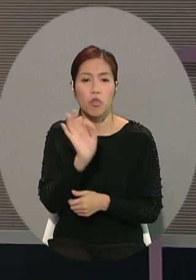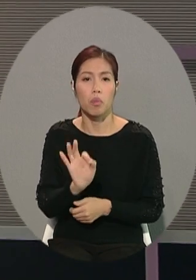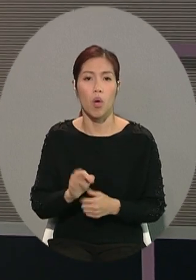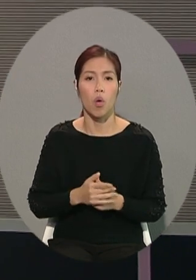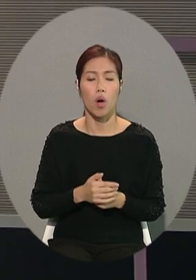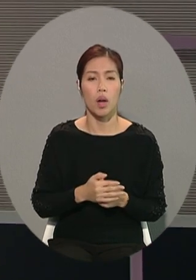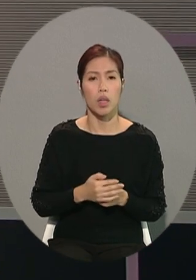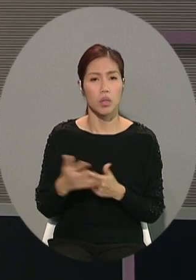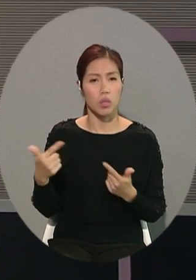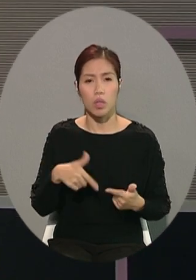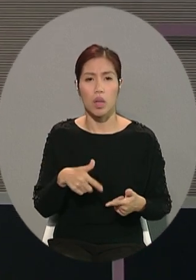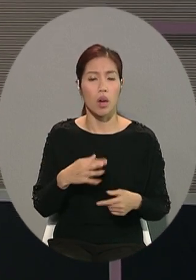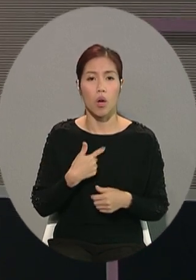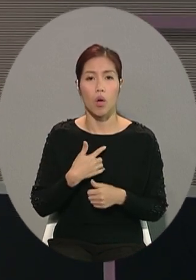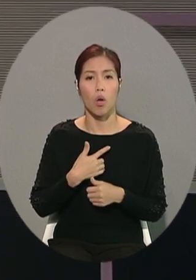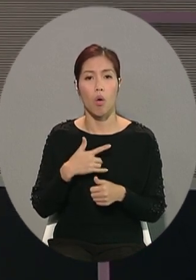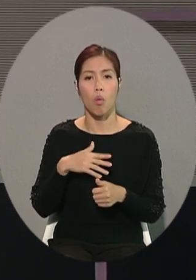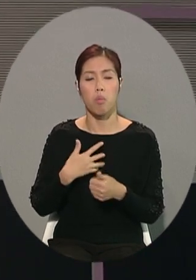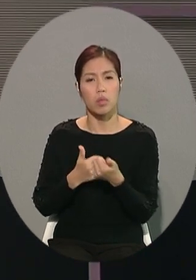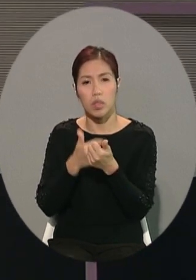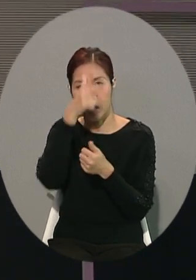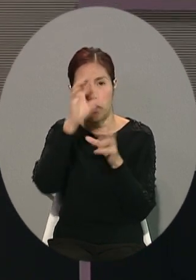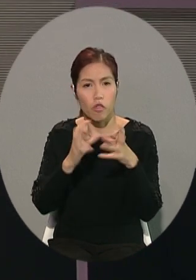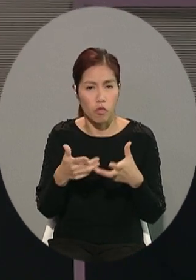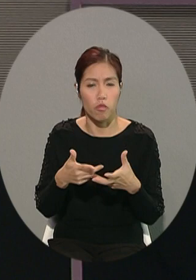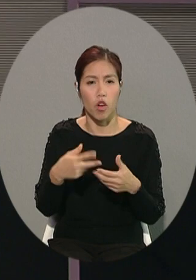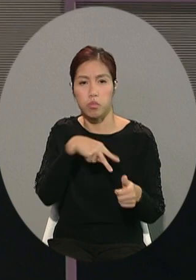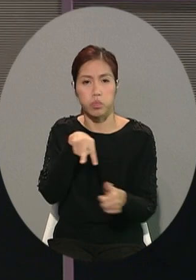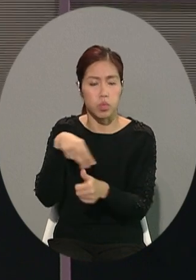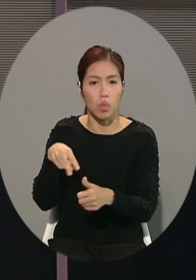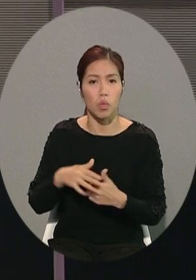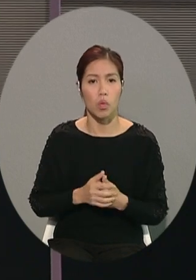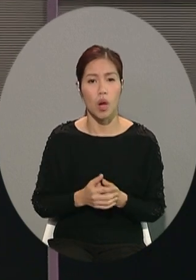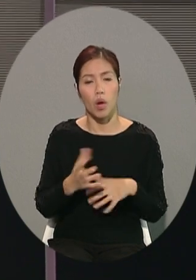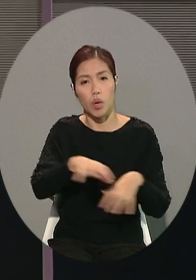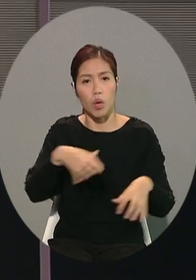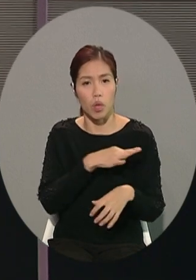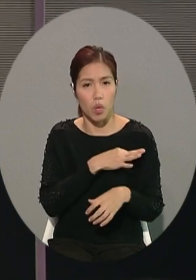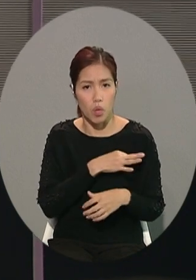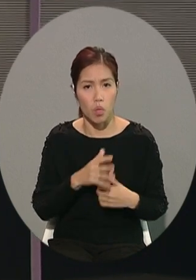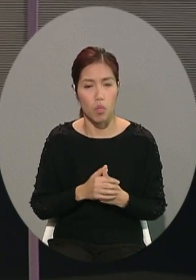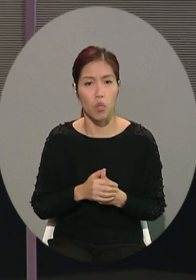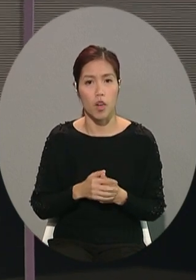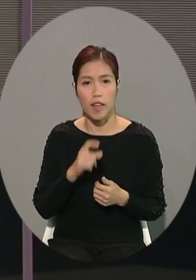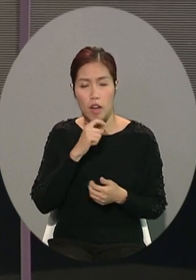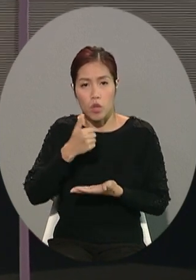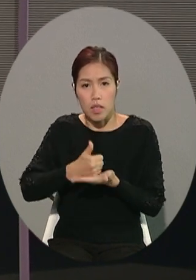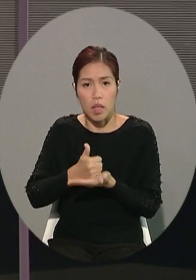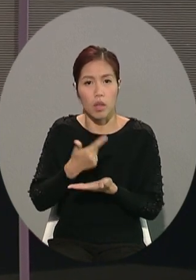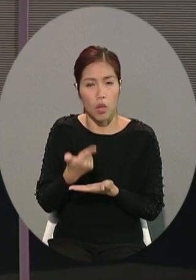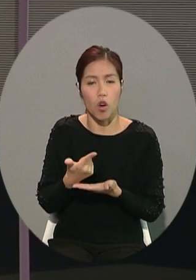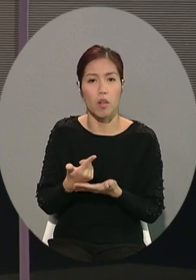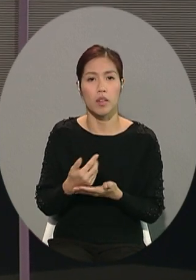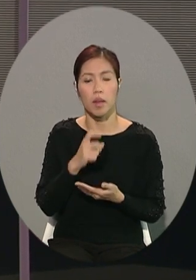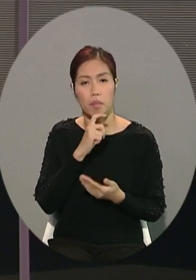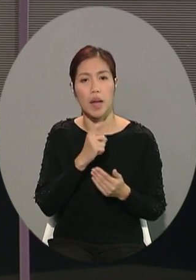皇黨操控，沒有真正的聲音。今天在區議會裡面，我知道我們多一席力量就多一分，所以我希望大家集中